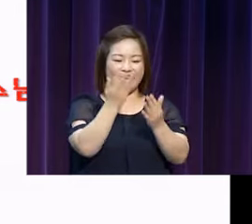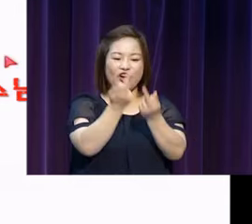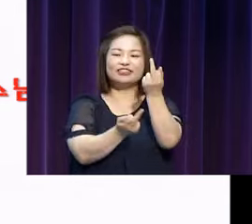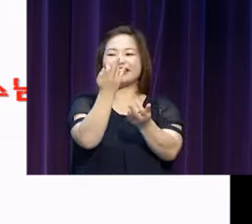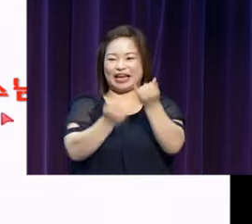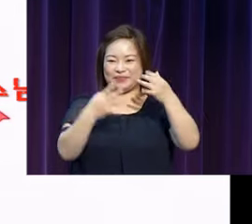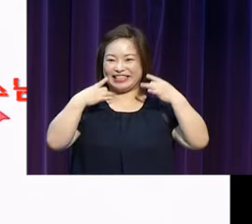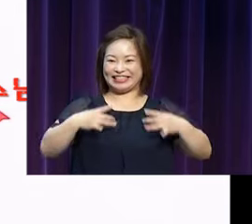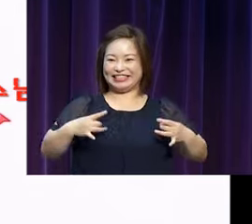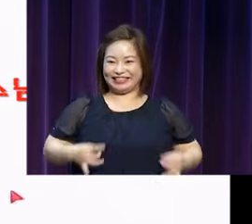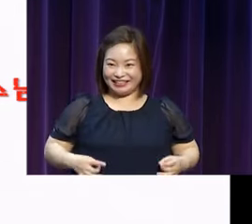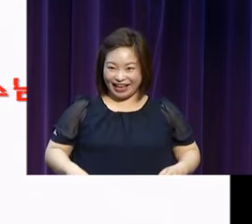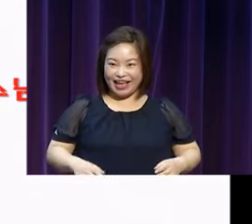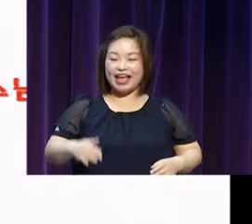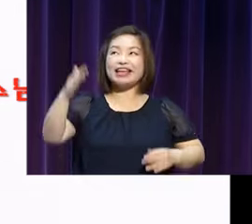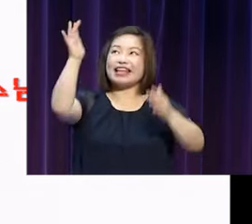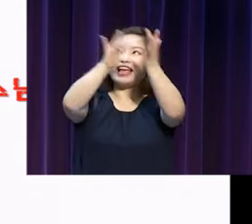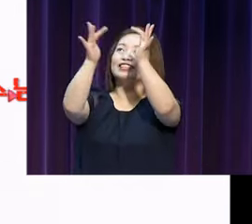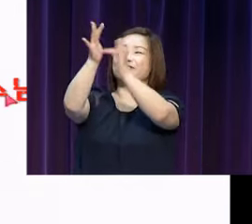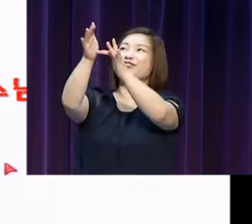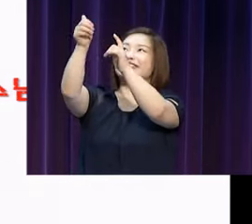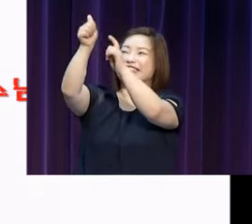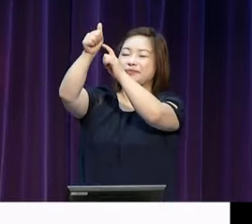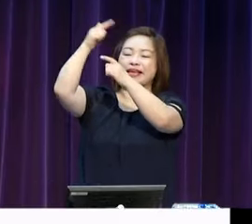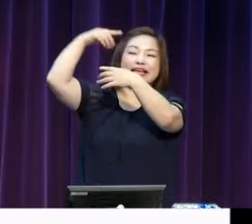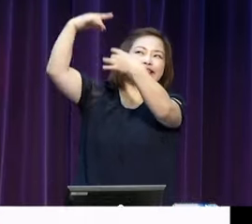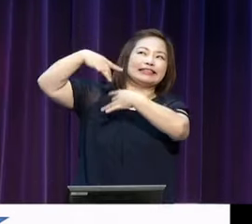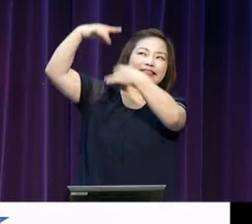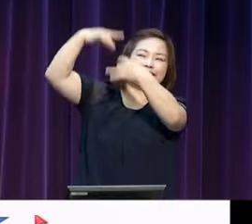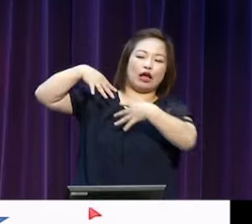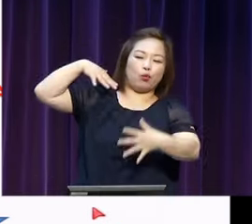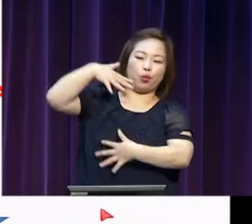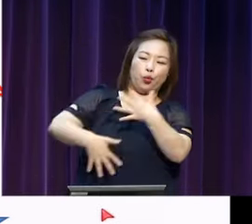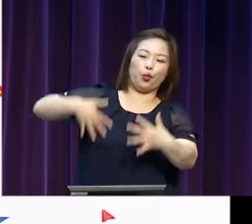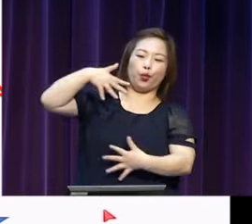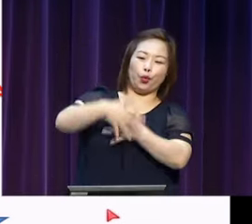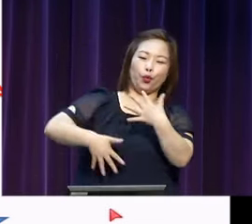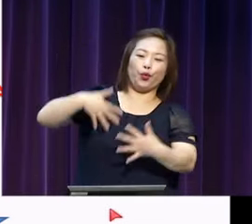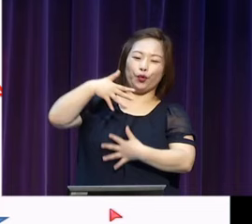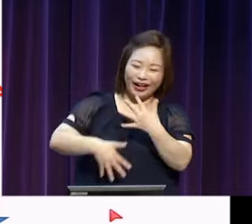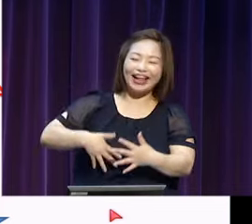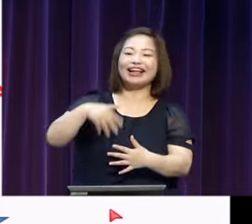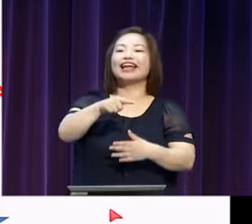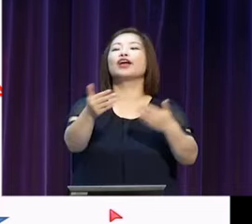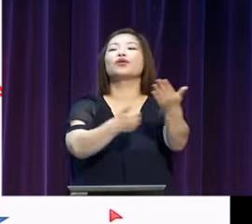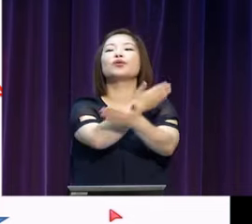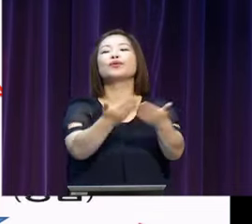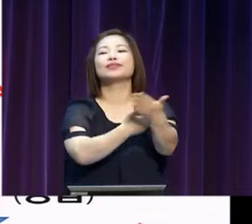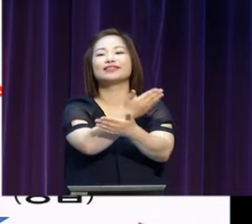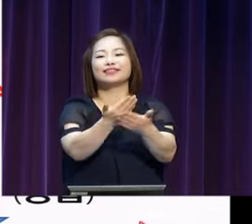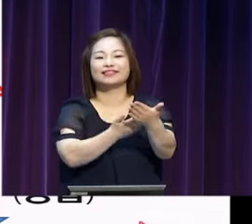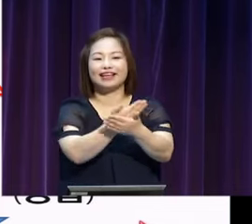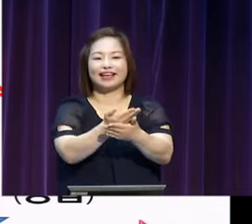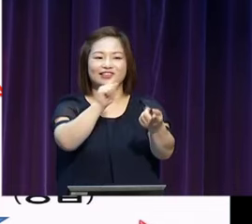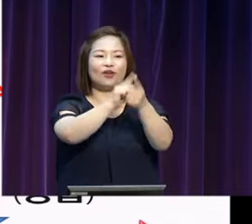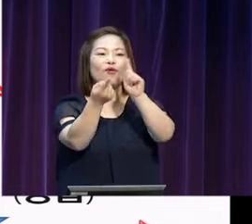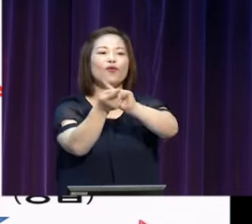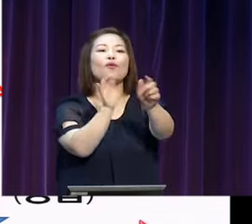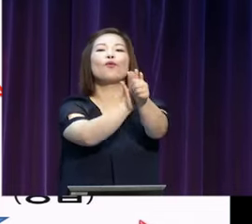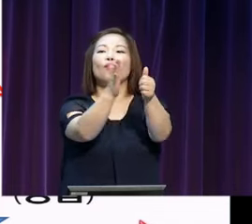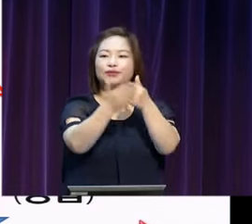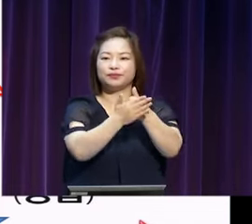대신 예수님으로부터 교회는 공급을 받습니다. 그걸 교제, 공급 이렇게 말할